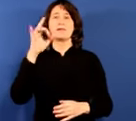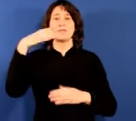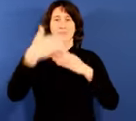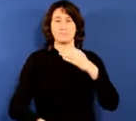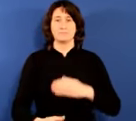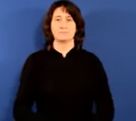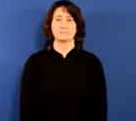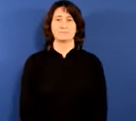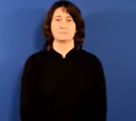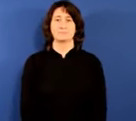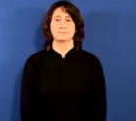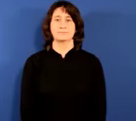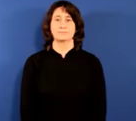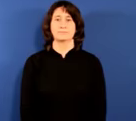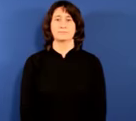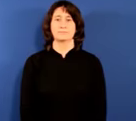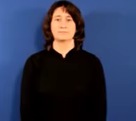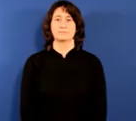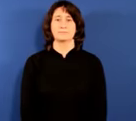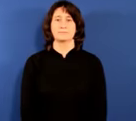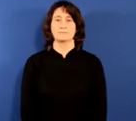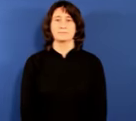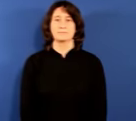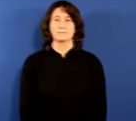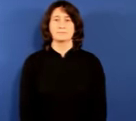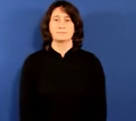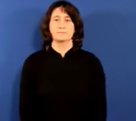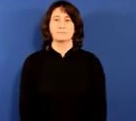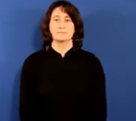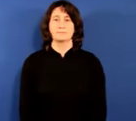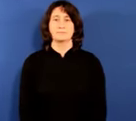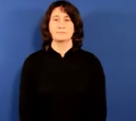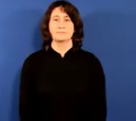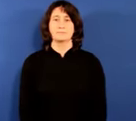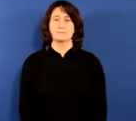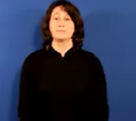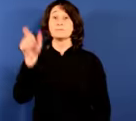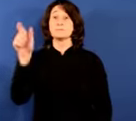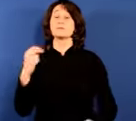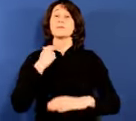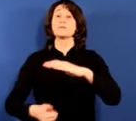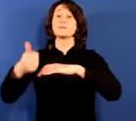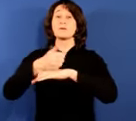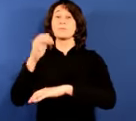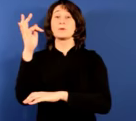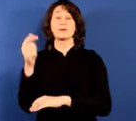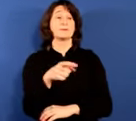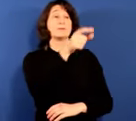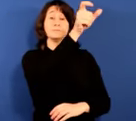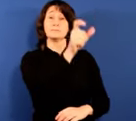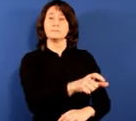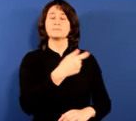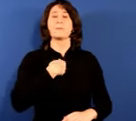Athleticeko presidente Josu Urrutiak sinatu duten hitzarmenaren arabera. Hitzarmena sinatu da hain zuzen Aldundiak uste duelako